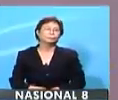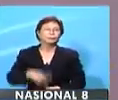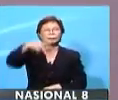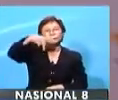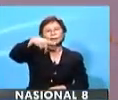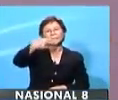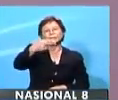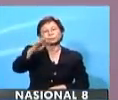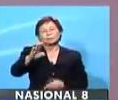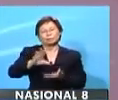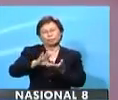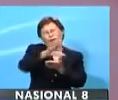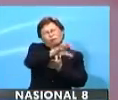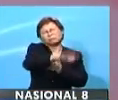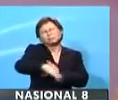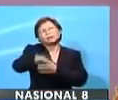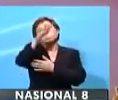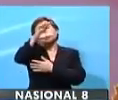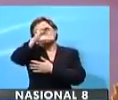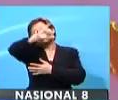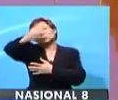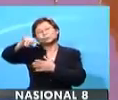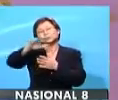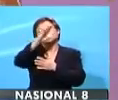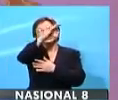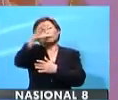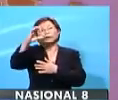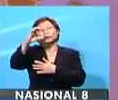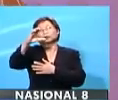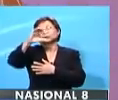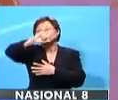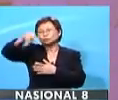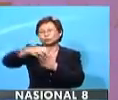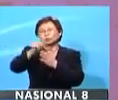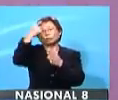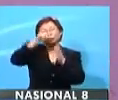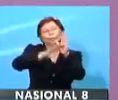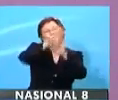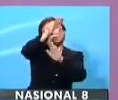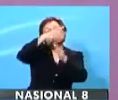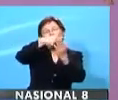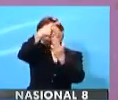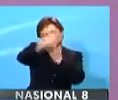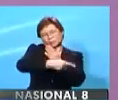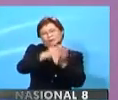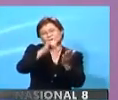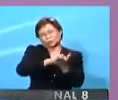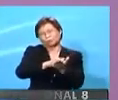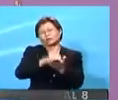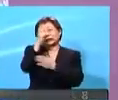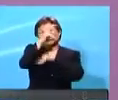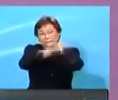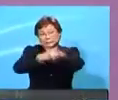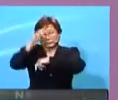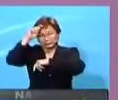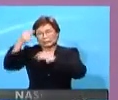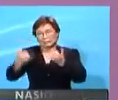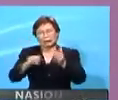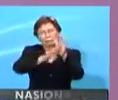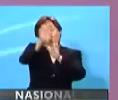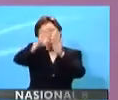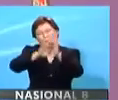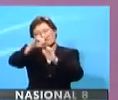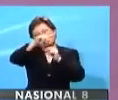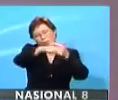PHB dijangka melabur tidak kurang RM500 juta untuk membangunkan projek di kawasan tersebut. Buat masa ini, Kerajaan Negeri sedang membangunkan beberapa